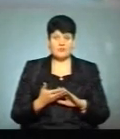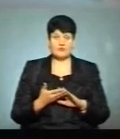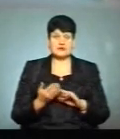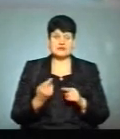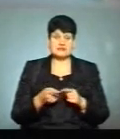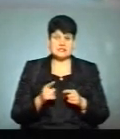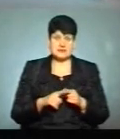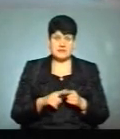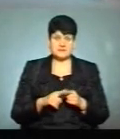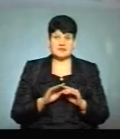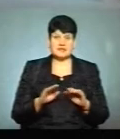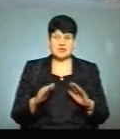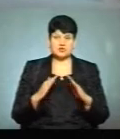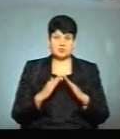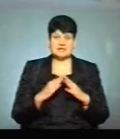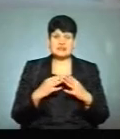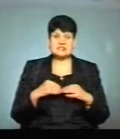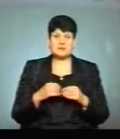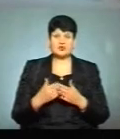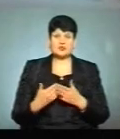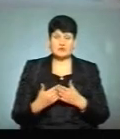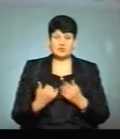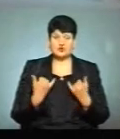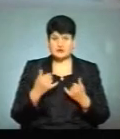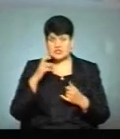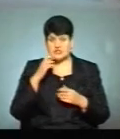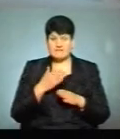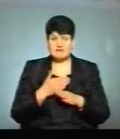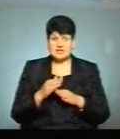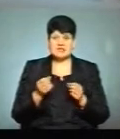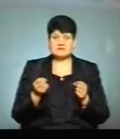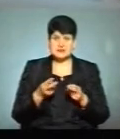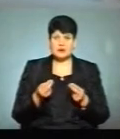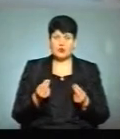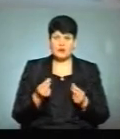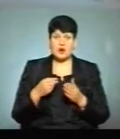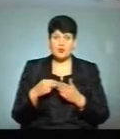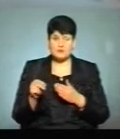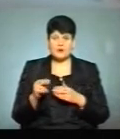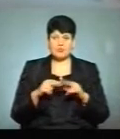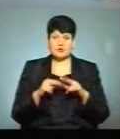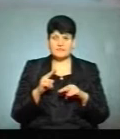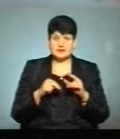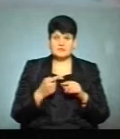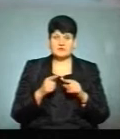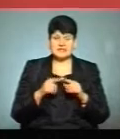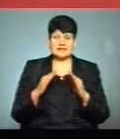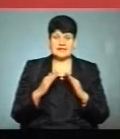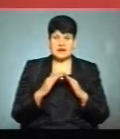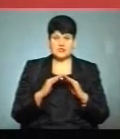власне, дитячі будинки сімейного типу. І сьогодні держава виділяє спеціально кошти на купівлю або будівництво таких дитячих